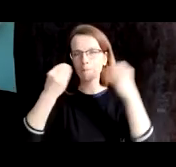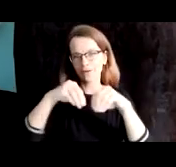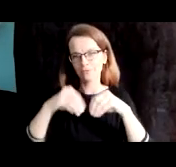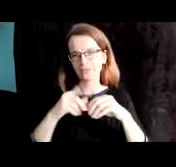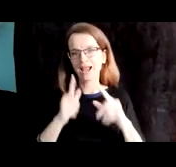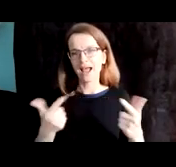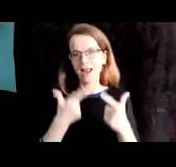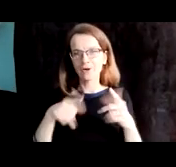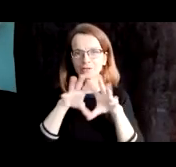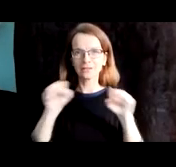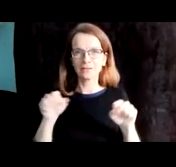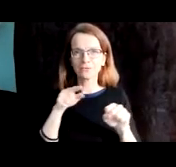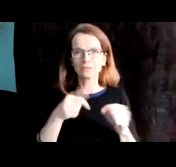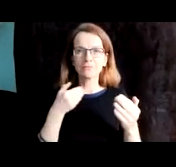tehnologijo.